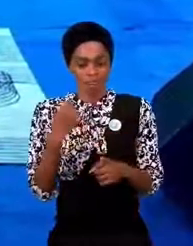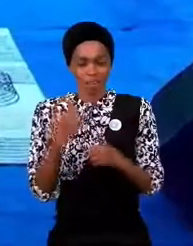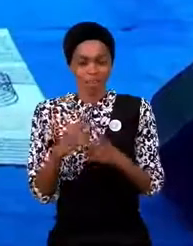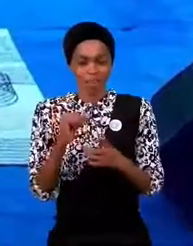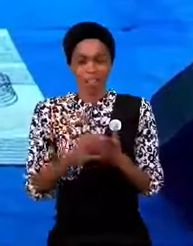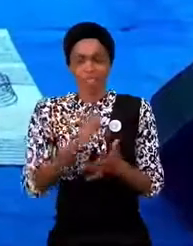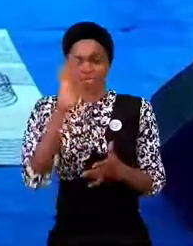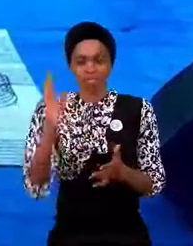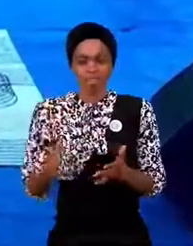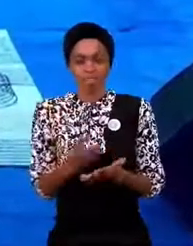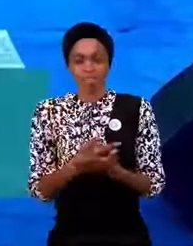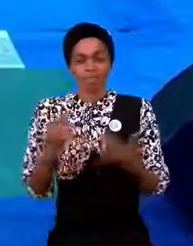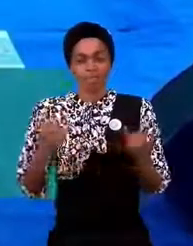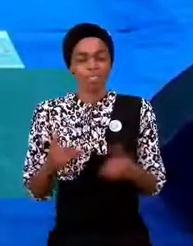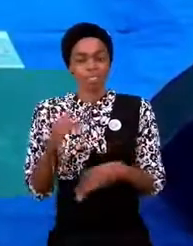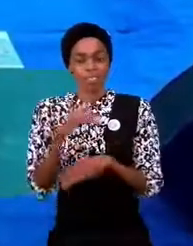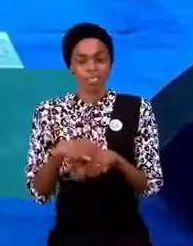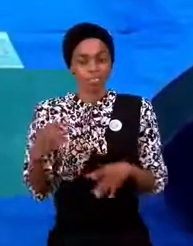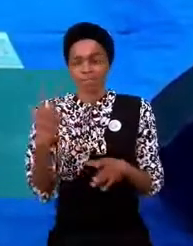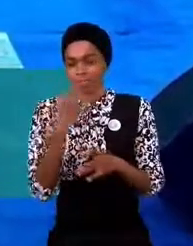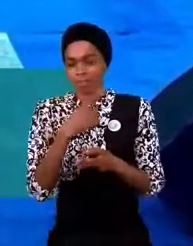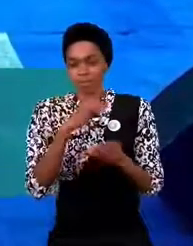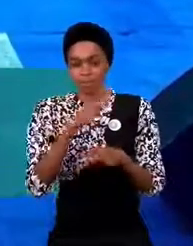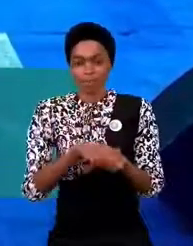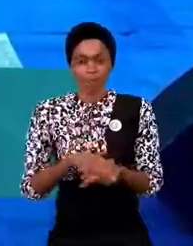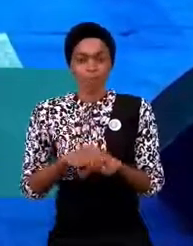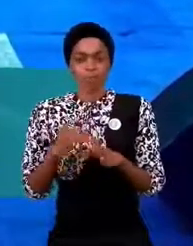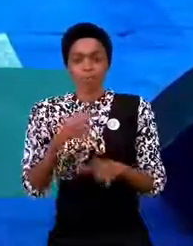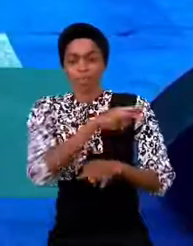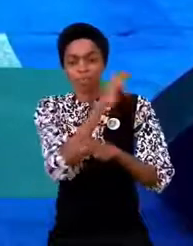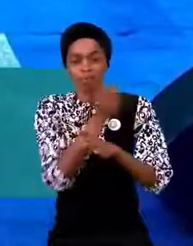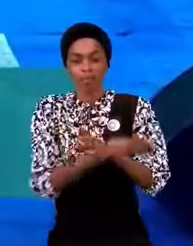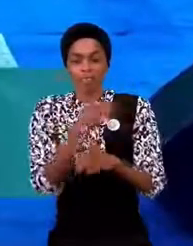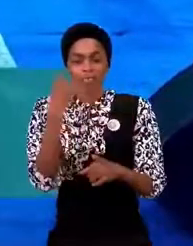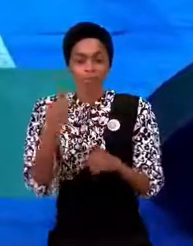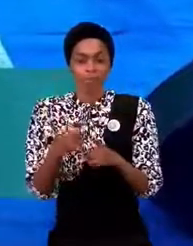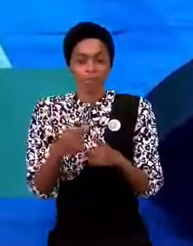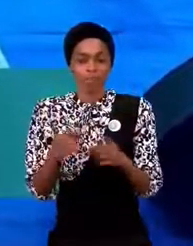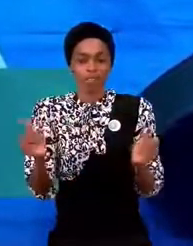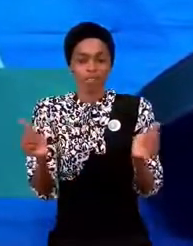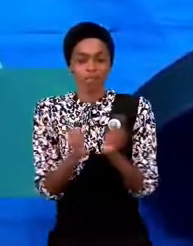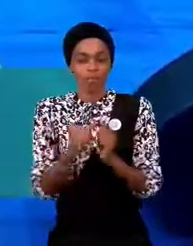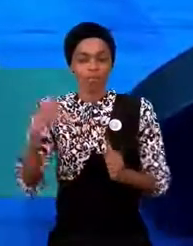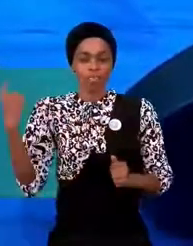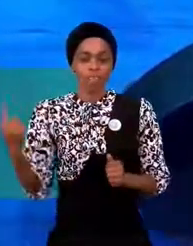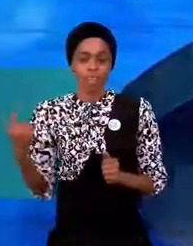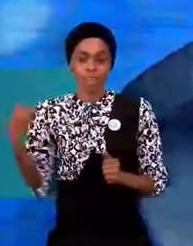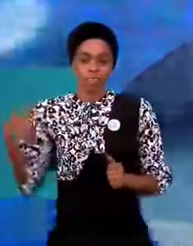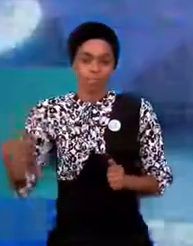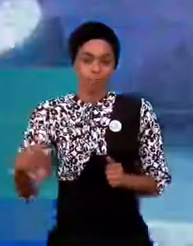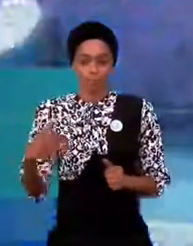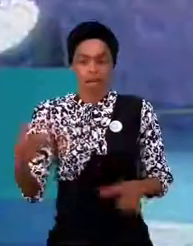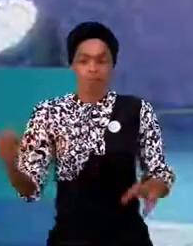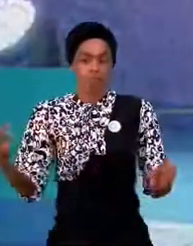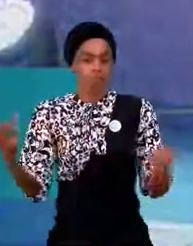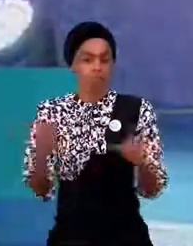du message intitulé « La parole puissante aux prodiges toujours multiples ».